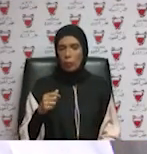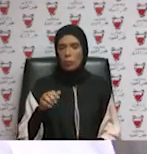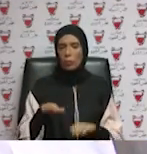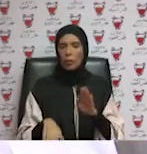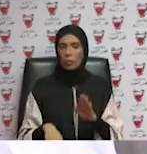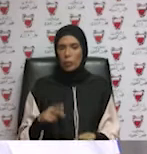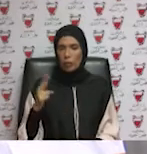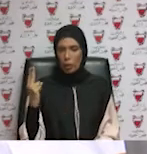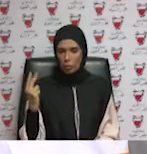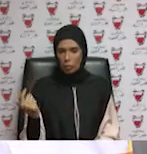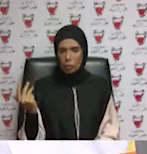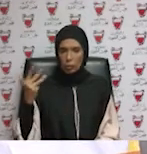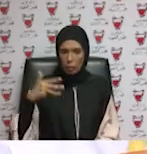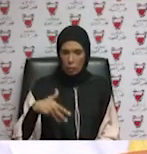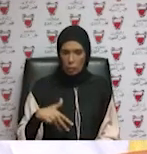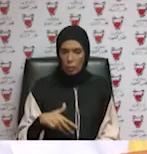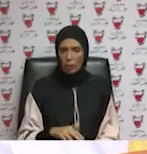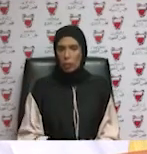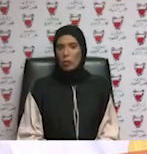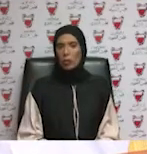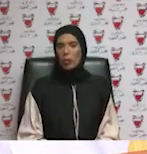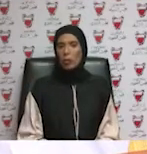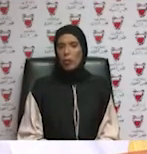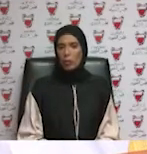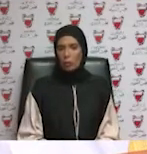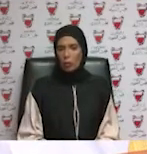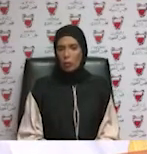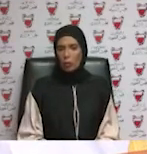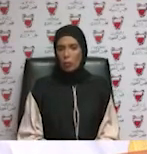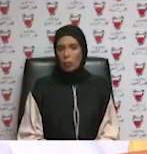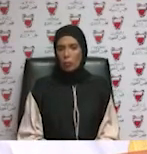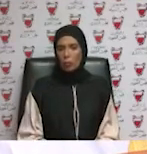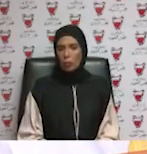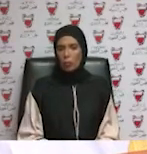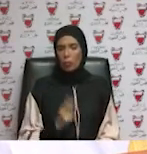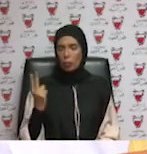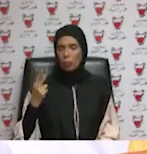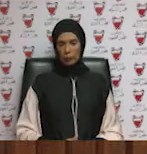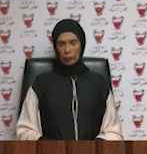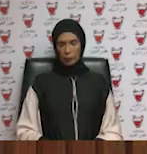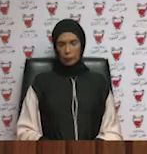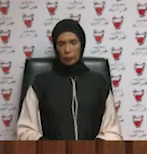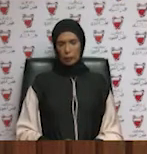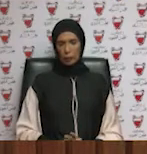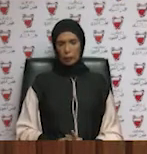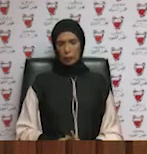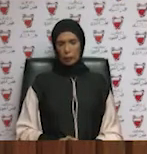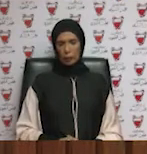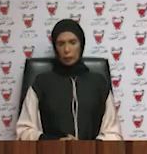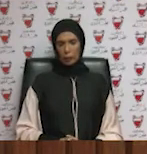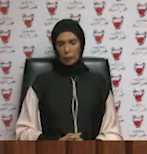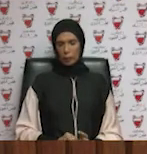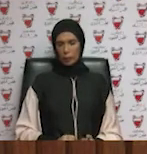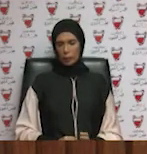وطبقنا ميزانية 2019، دخلنا وأيضا نفذنا ميزانية 2020. الأخ نوار